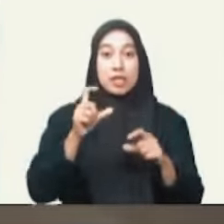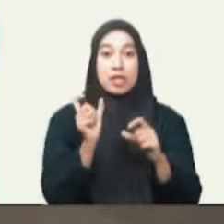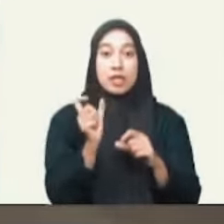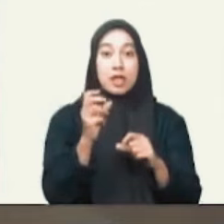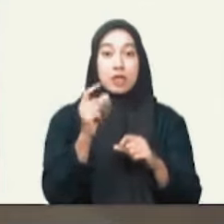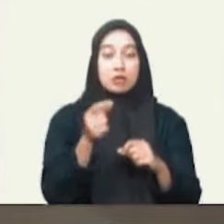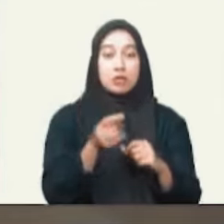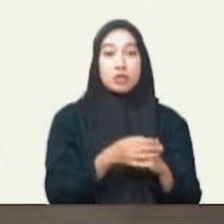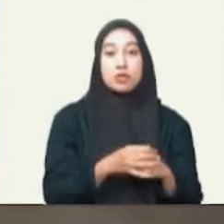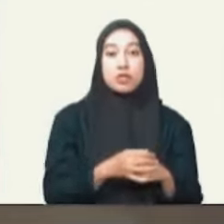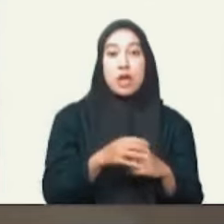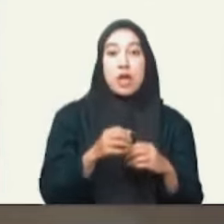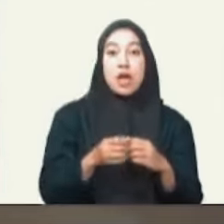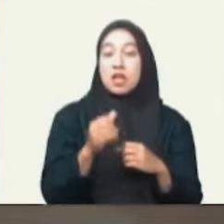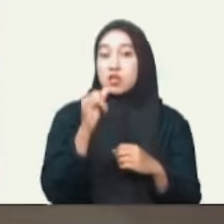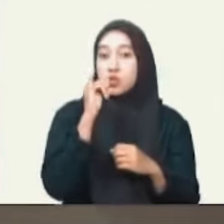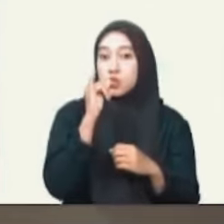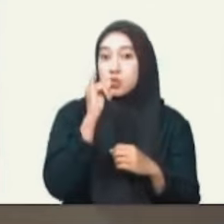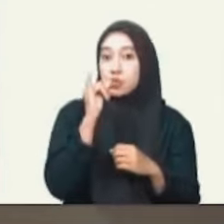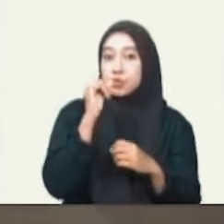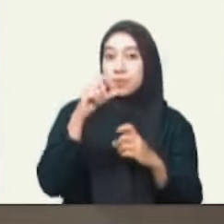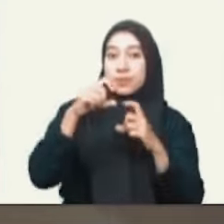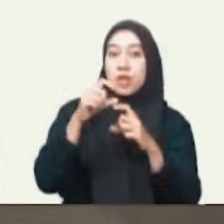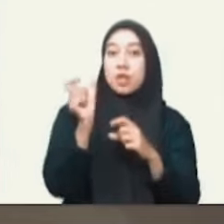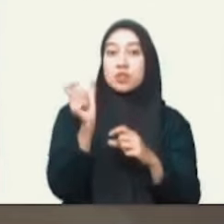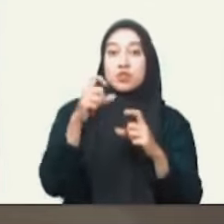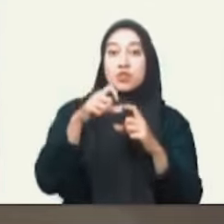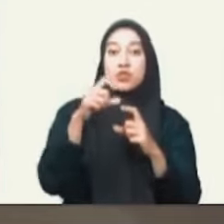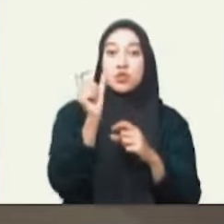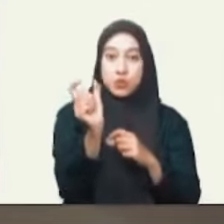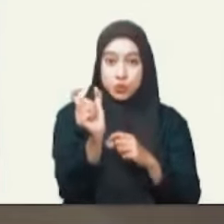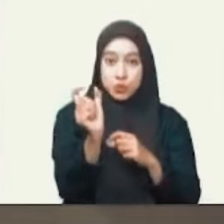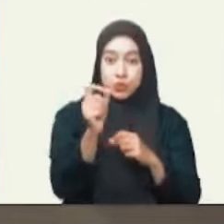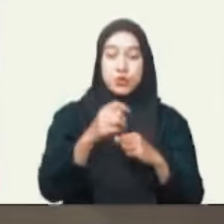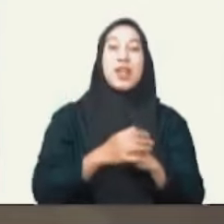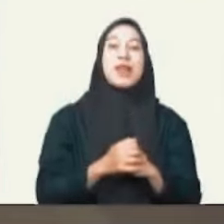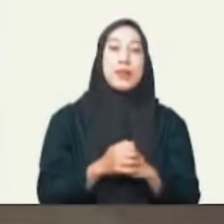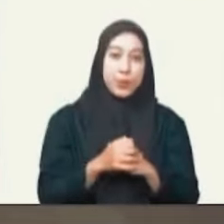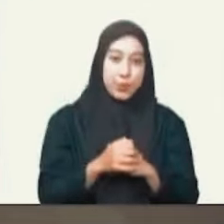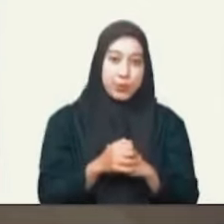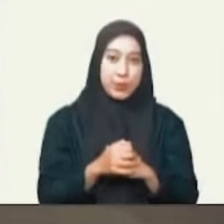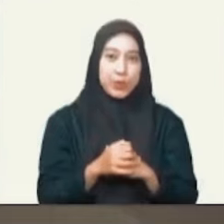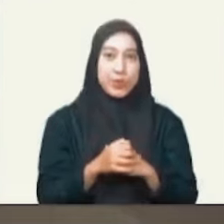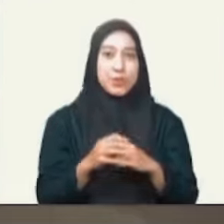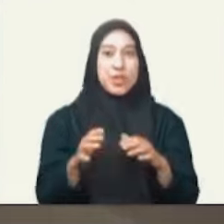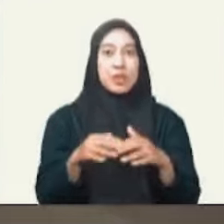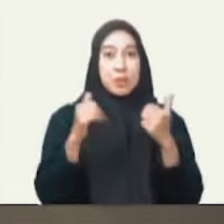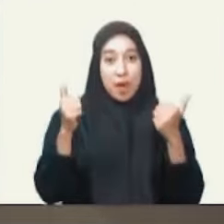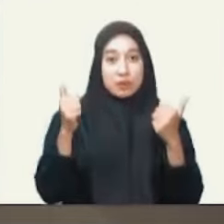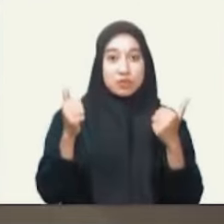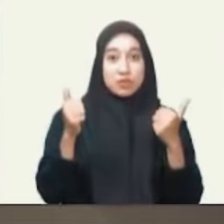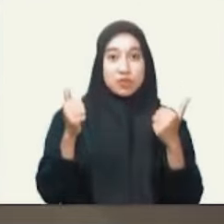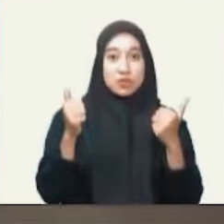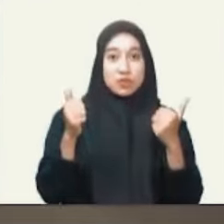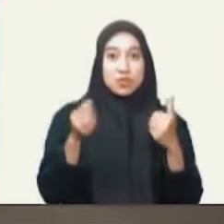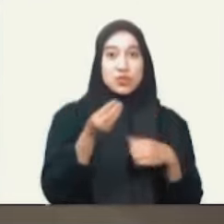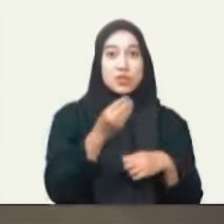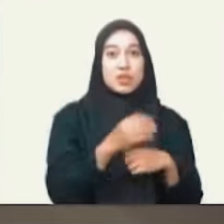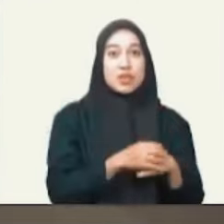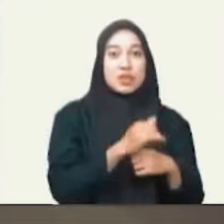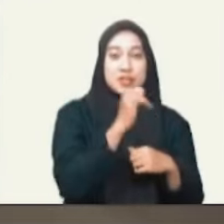minuman susu, susu, Epidiasur, Murinaga, nah itu bagus toh. Itu